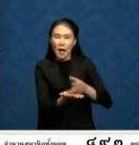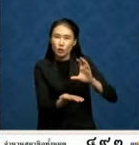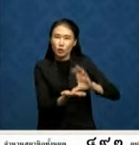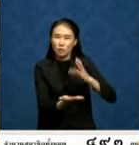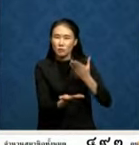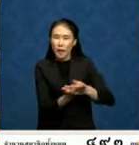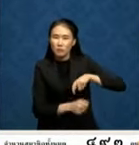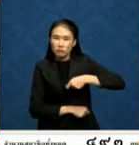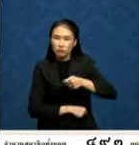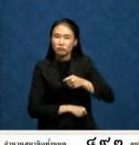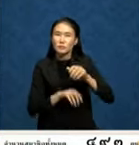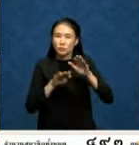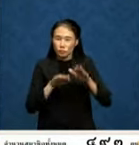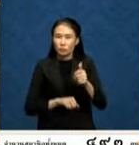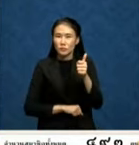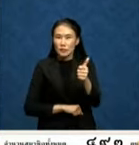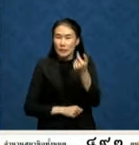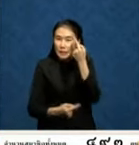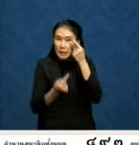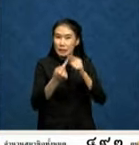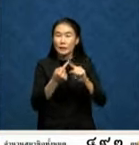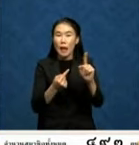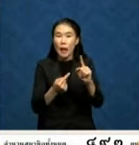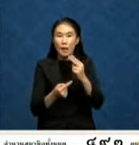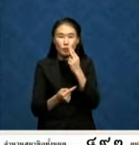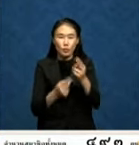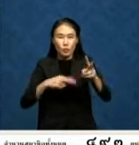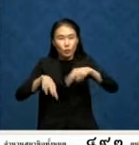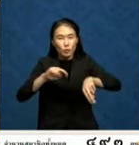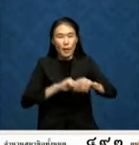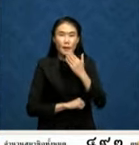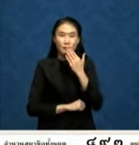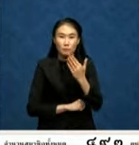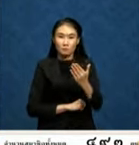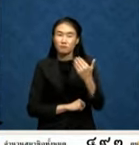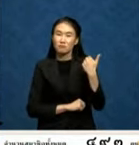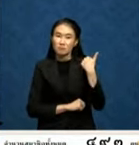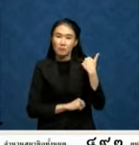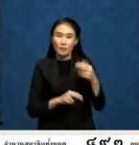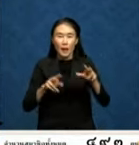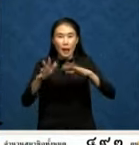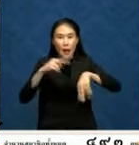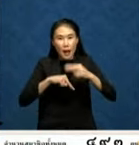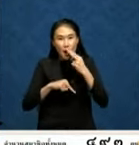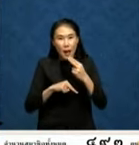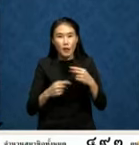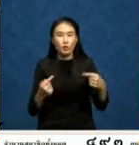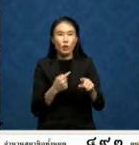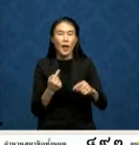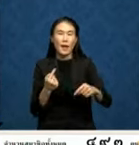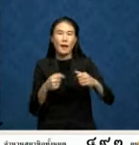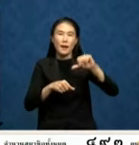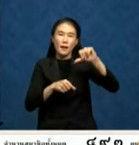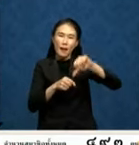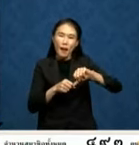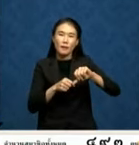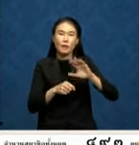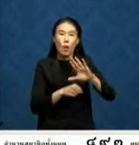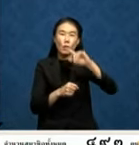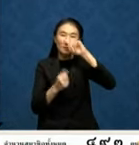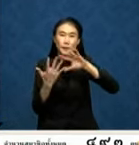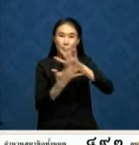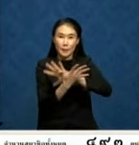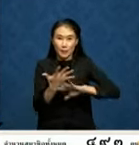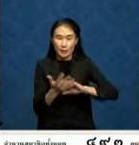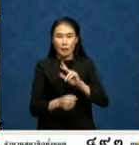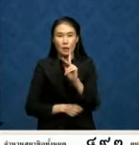ให้ต่ำที่สุดโดยคำนึงถึงการรักษาความมั่นคงและเสถียรภาพทางพลังงานของประเทศและก